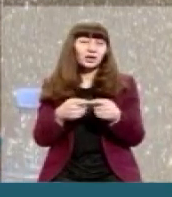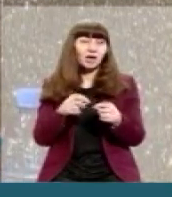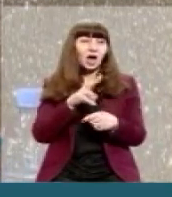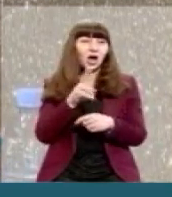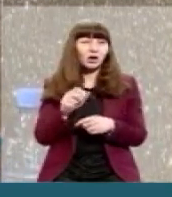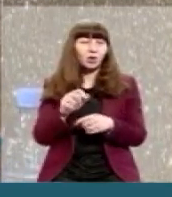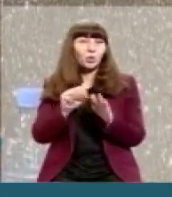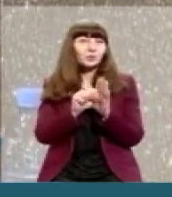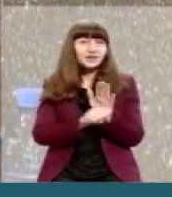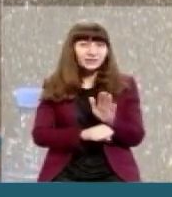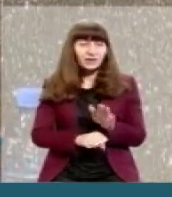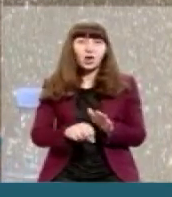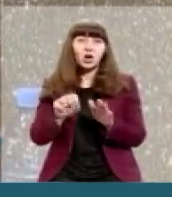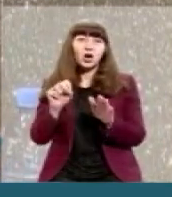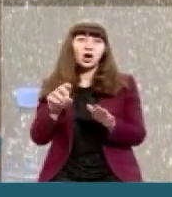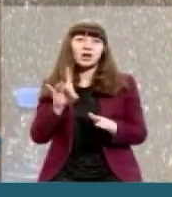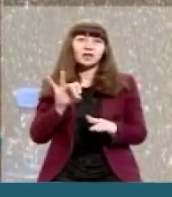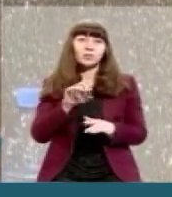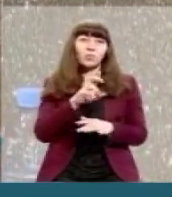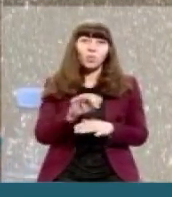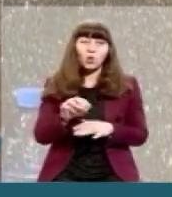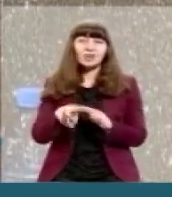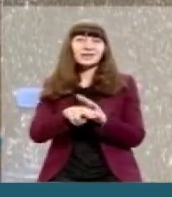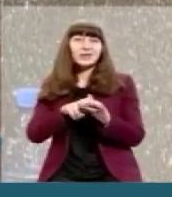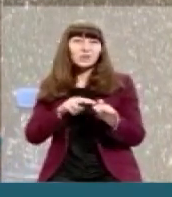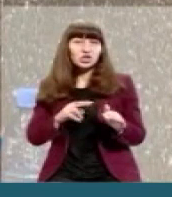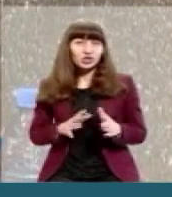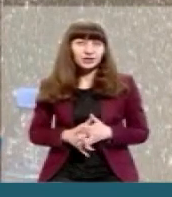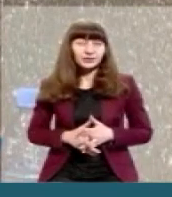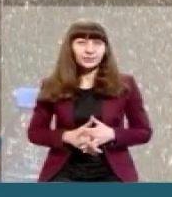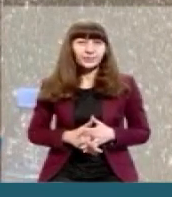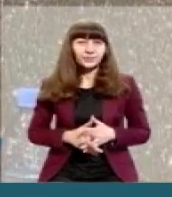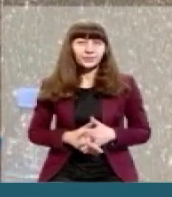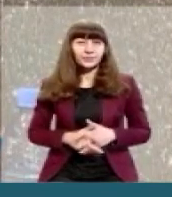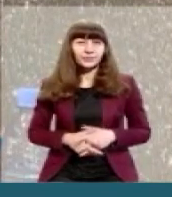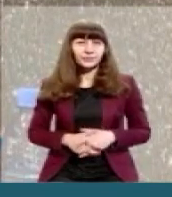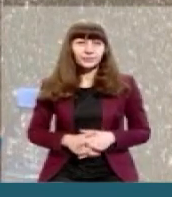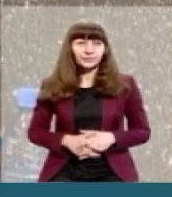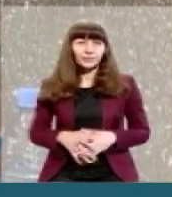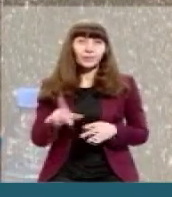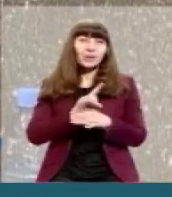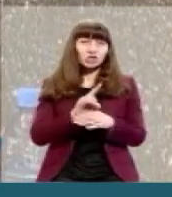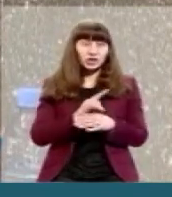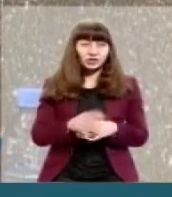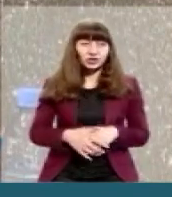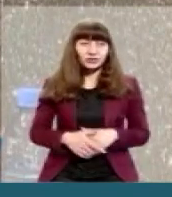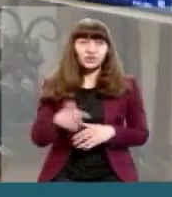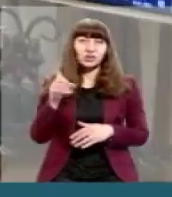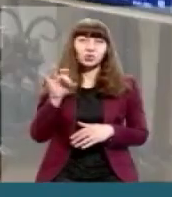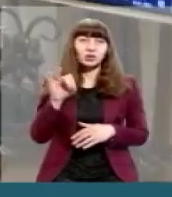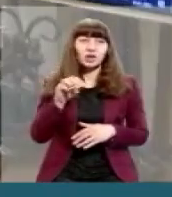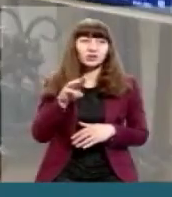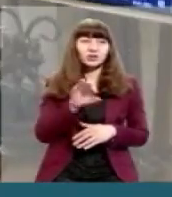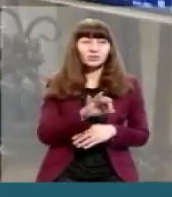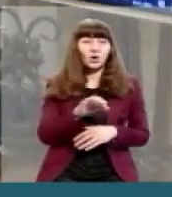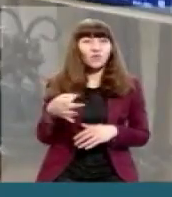как убийства, разбои, грабежи, кражи, мошенничество, хулиганство.